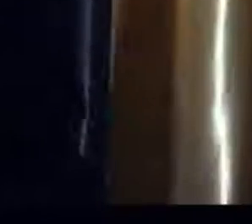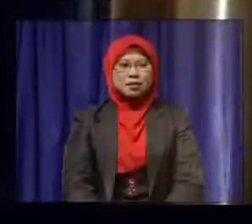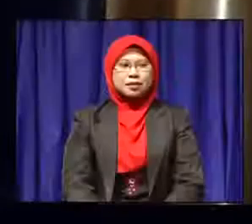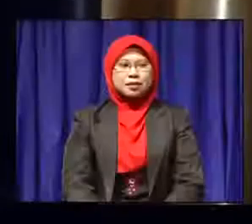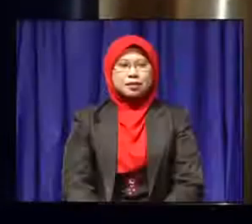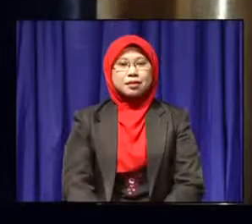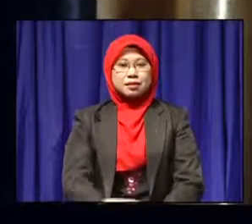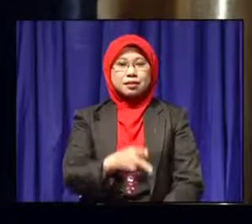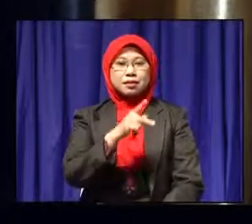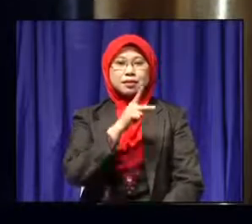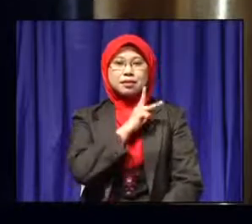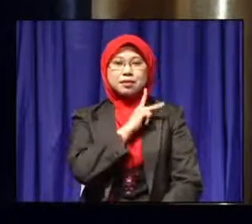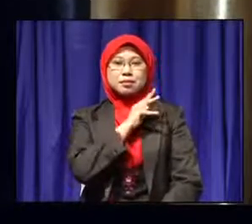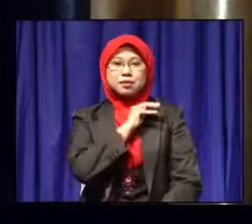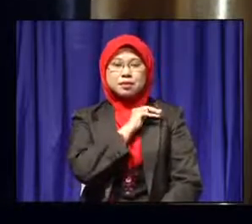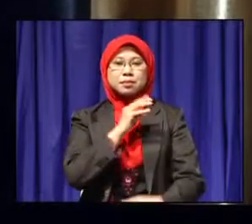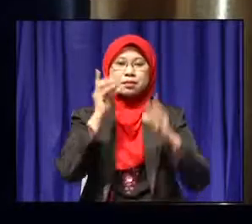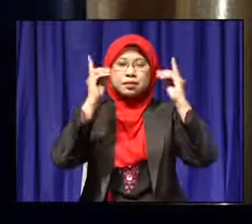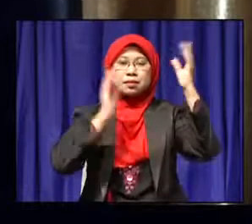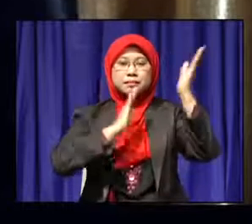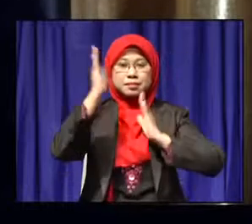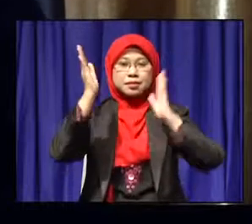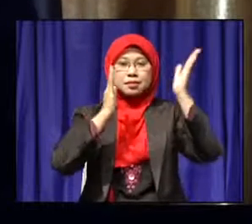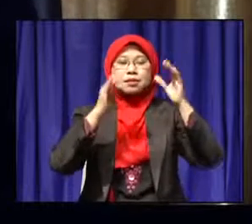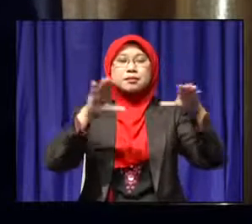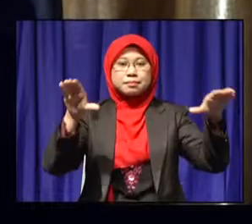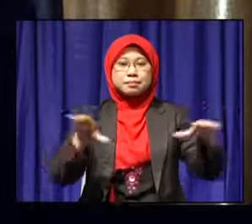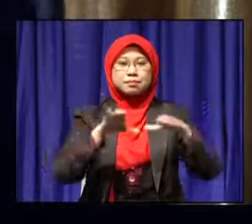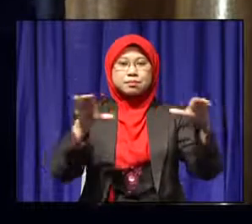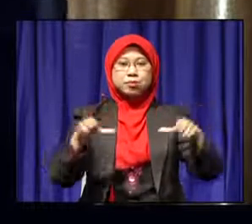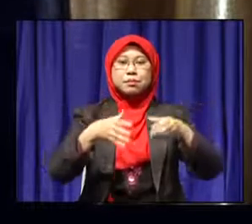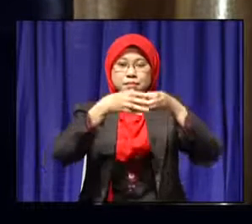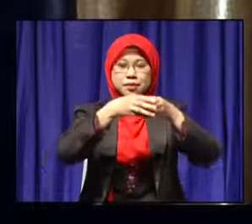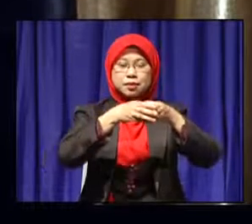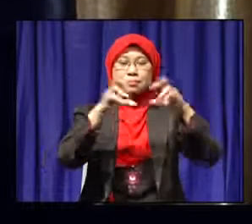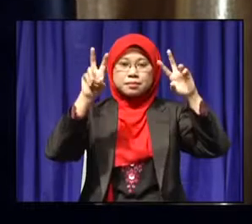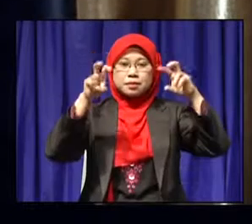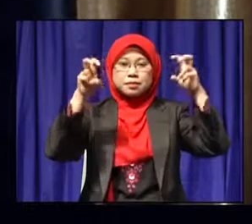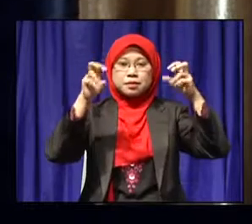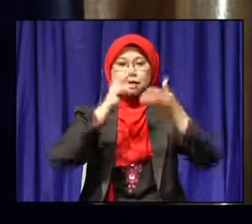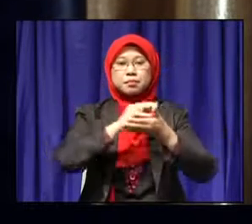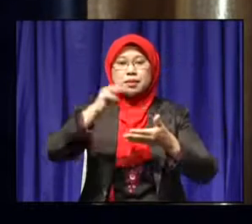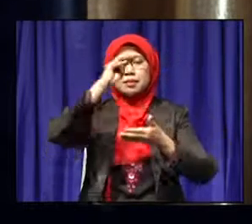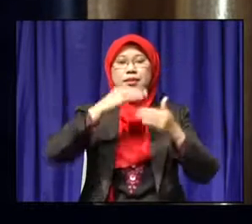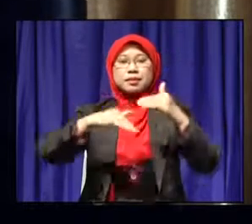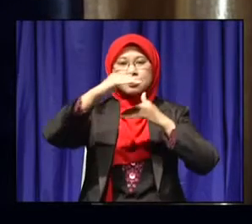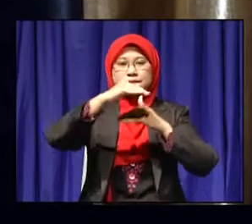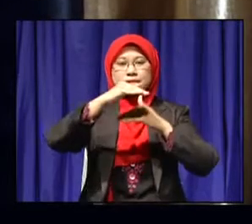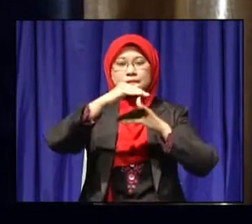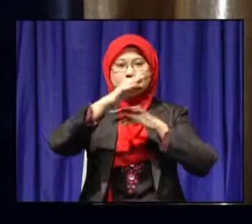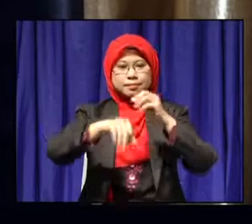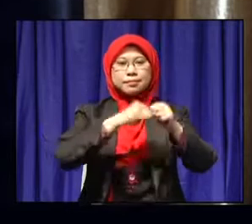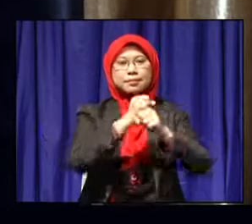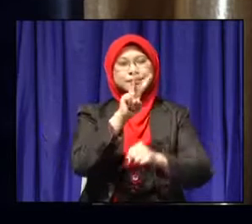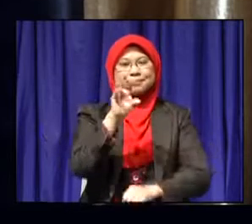Kementerian Pendidikan blazer akan melaksanakan page mata pelajaran Menengah Atas kamu lagi